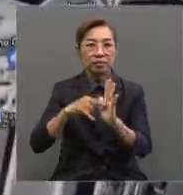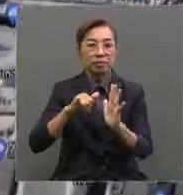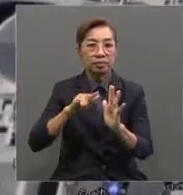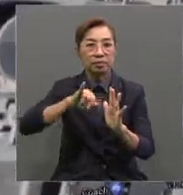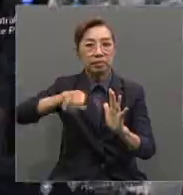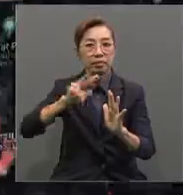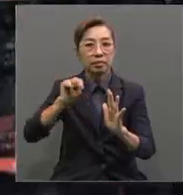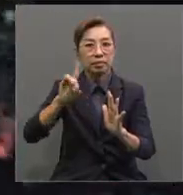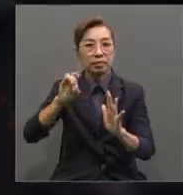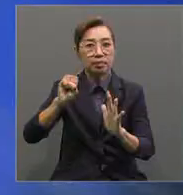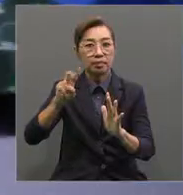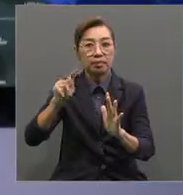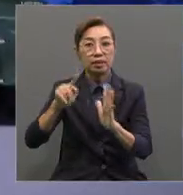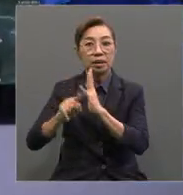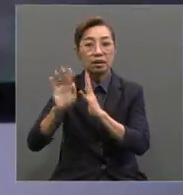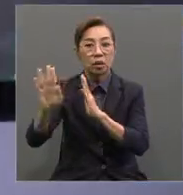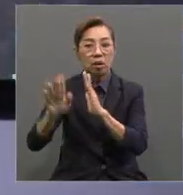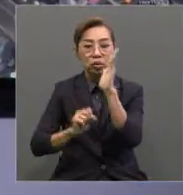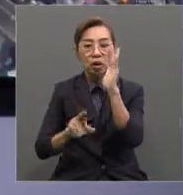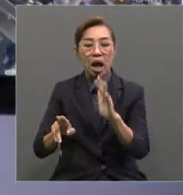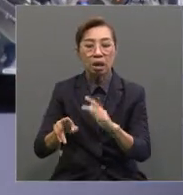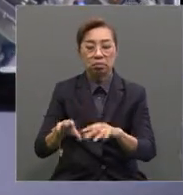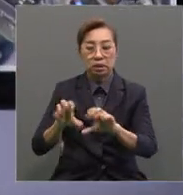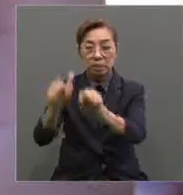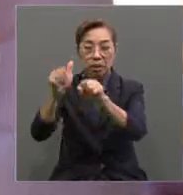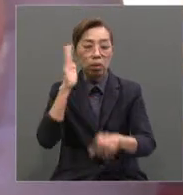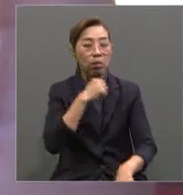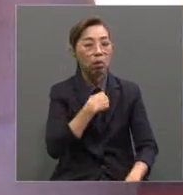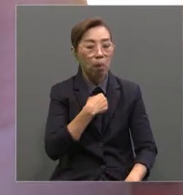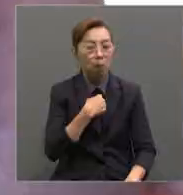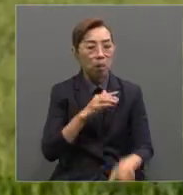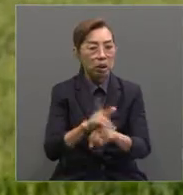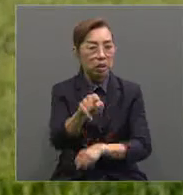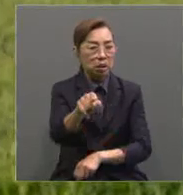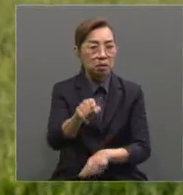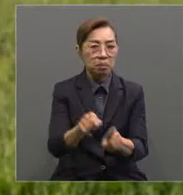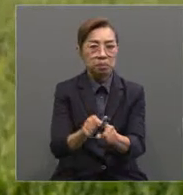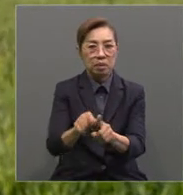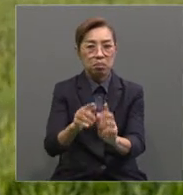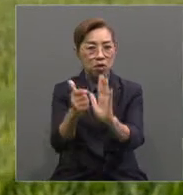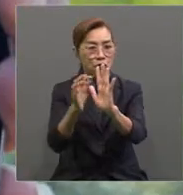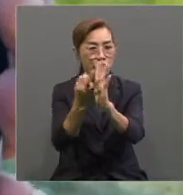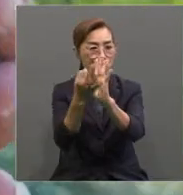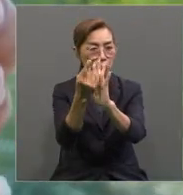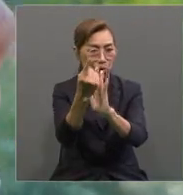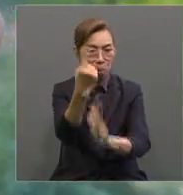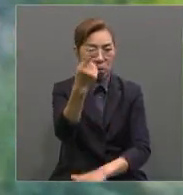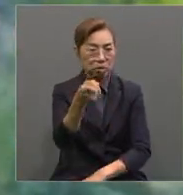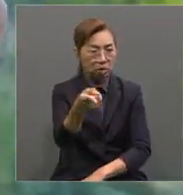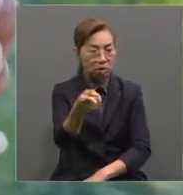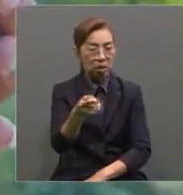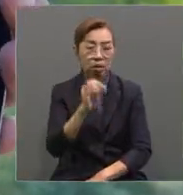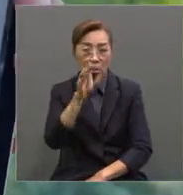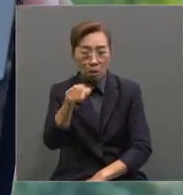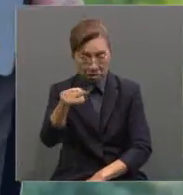เนี่ยคือผู้ต้องหารับสารภาพบอกว่าเคยมีเพื่อนนะแนะนำบอกว่าให้ติดต่อผู้ใช้เพจFacebookรายหนึ่งค่ะเพื่อเสนอ